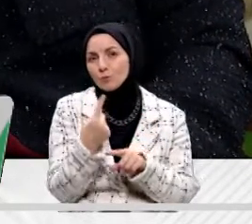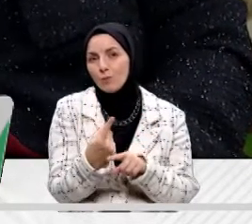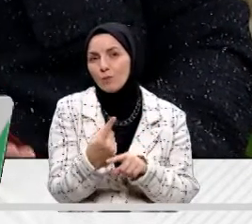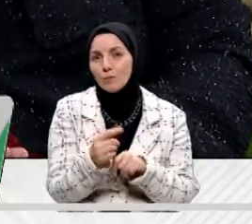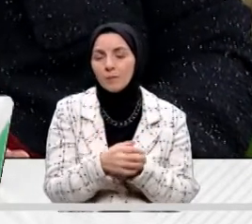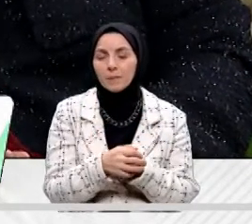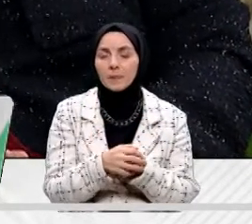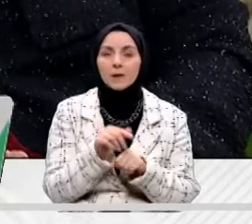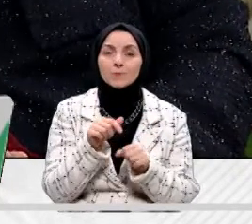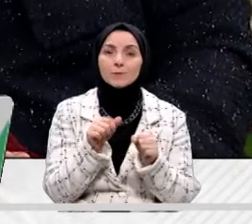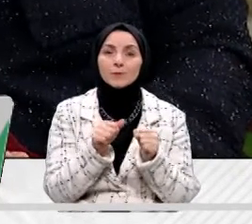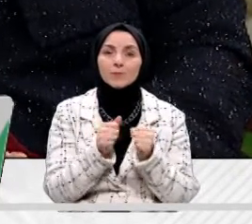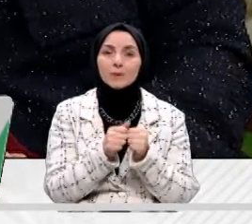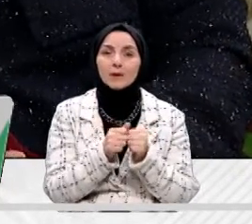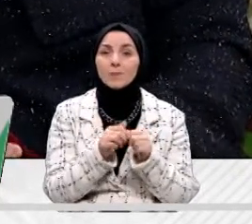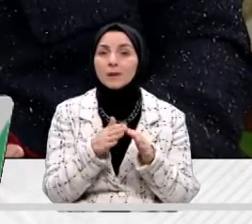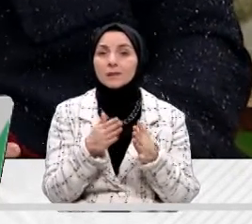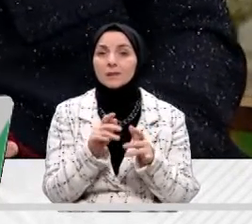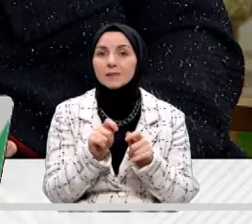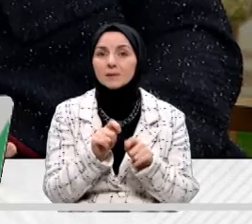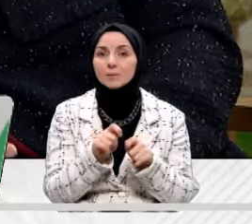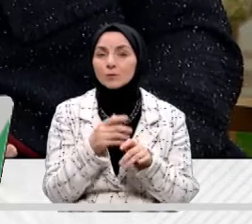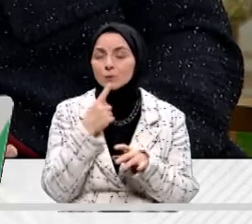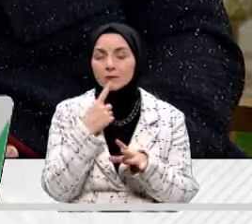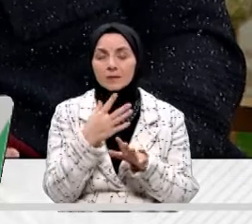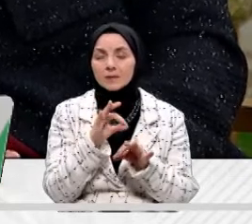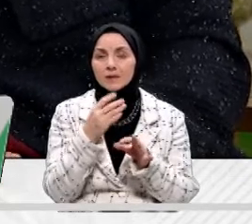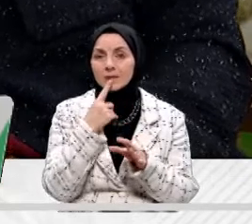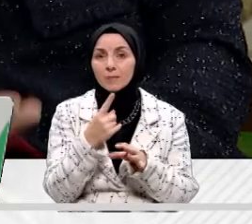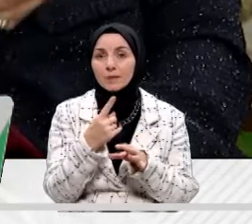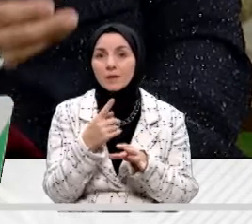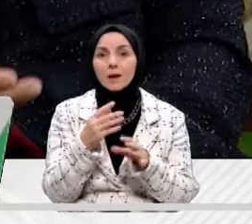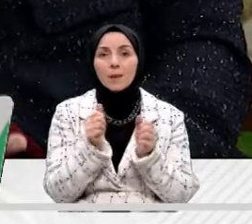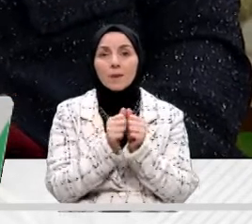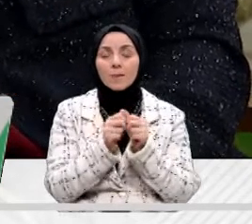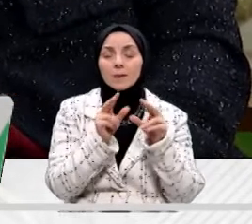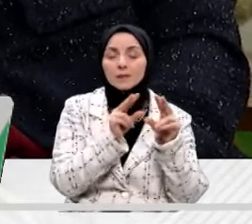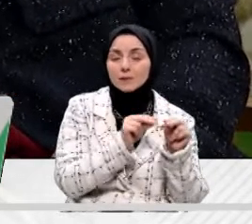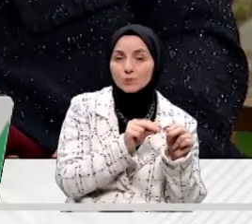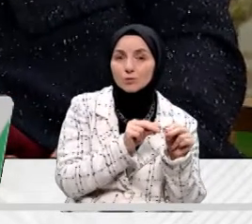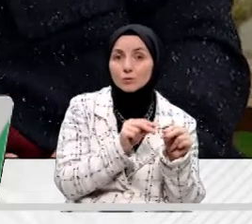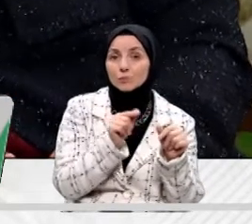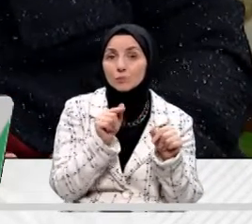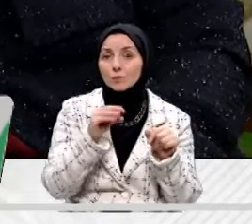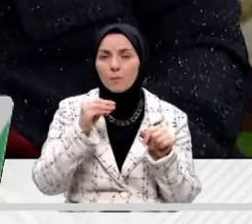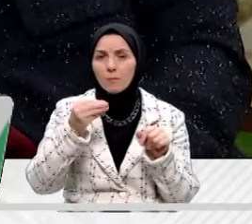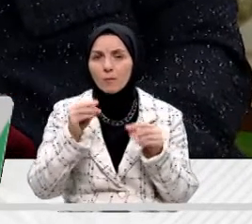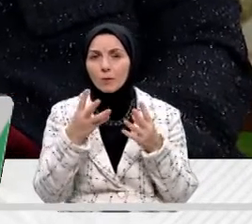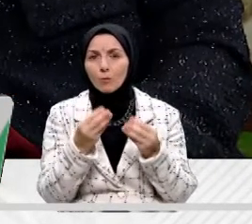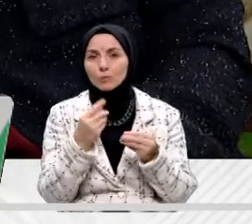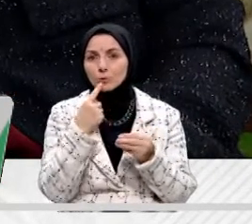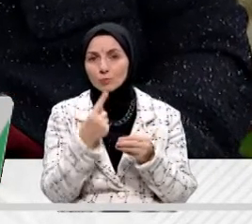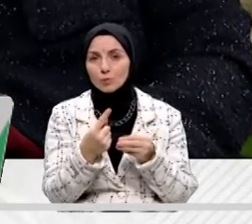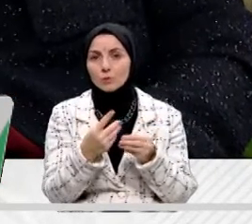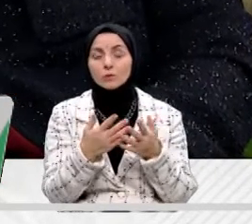Burada beraber yatıyorsunuz ne demektir Sen bebeksin mesajını veriyorsun bebek olan çocuk sınıfta niye otursun bebeğin ne işi var sınıfta